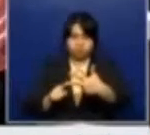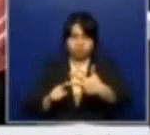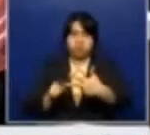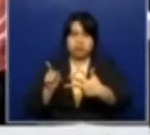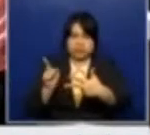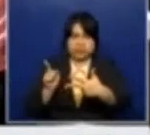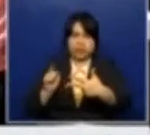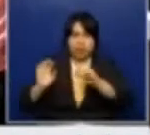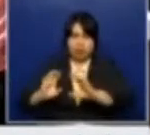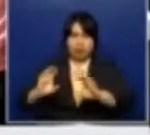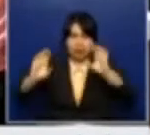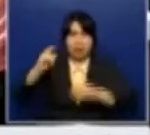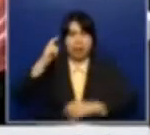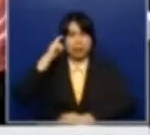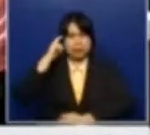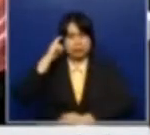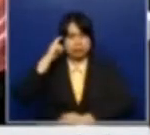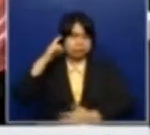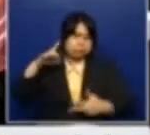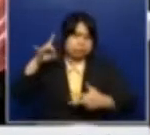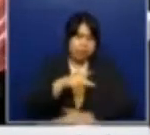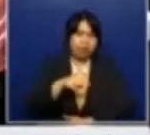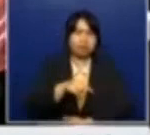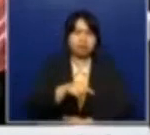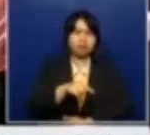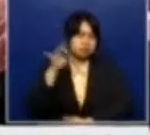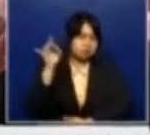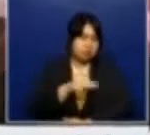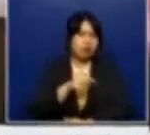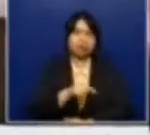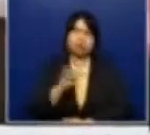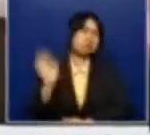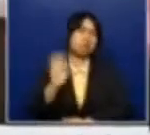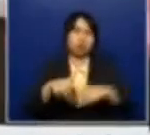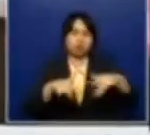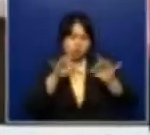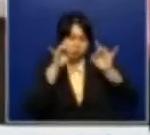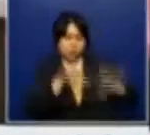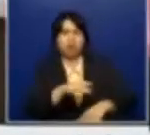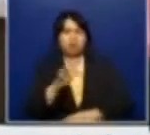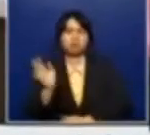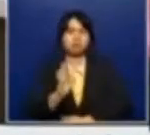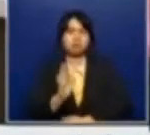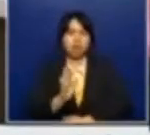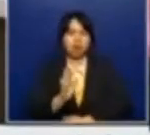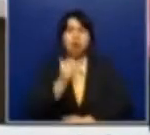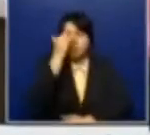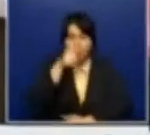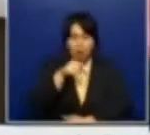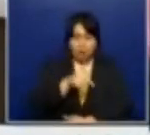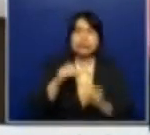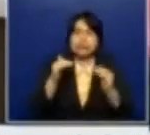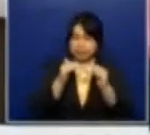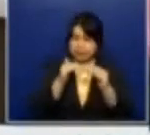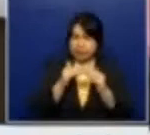อย่าได้ทำร้ายนิสิตนักศึกษาหรือประชาชนผู้มาเรียกร้องสิท